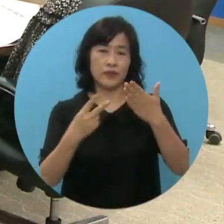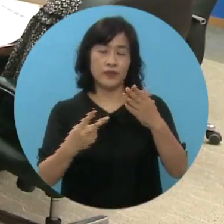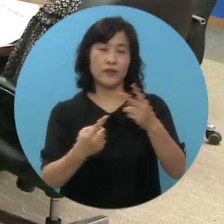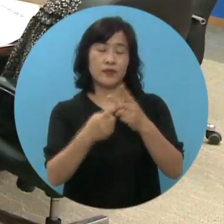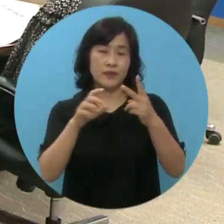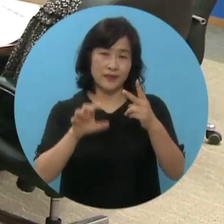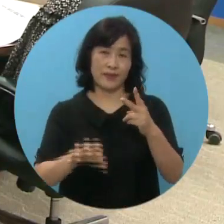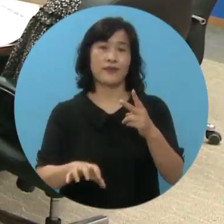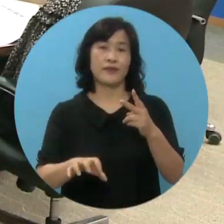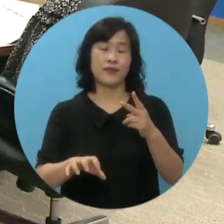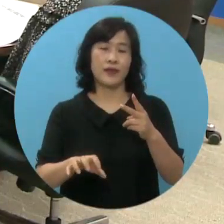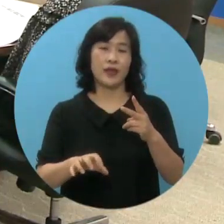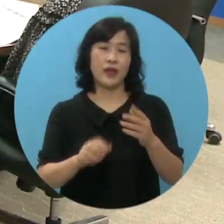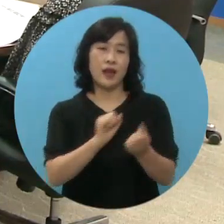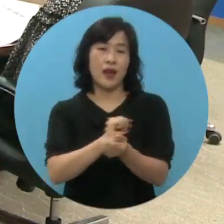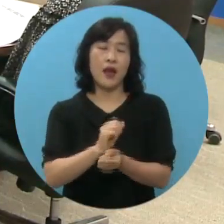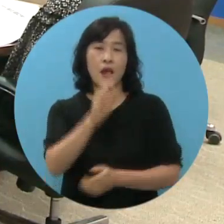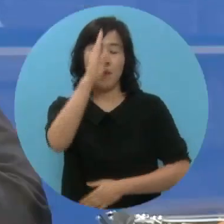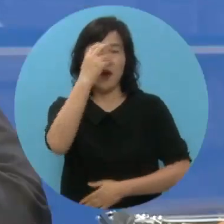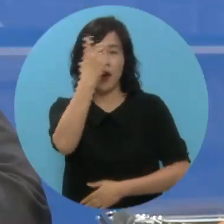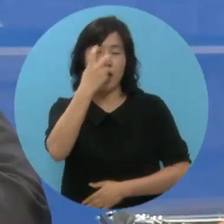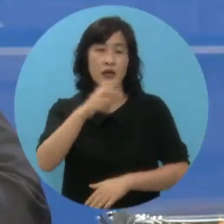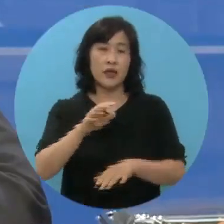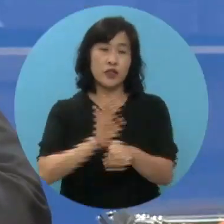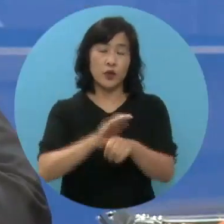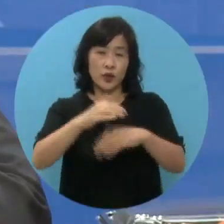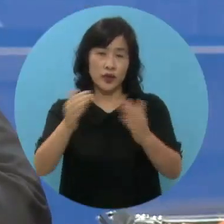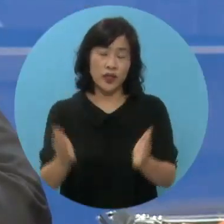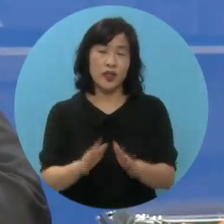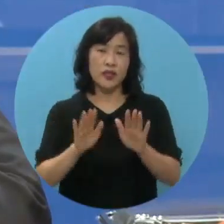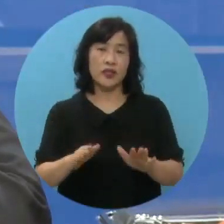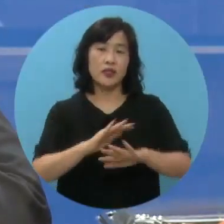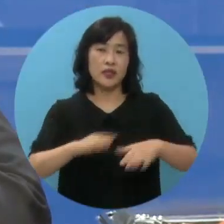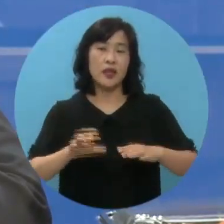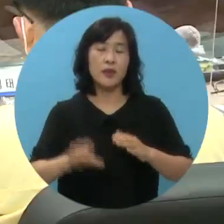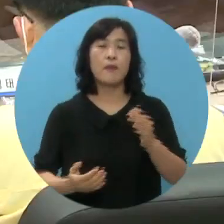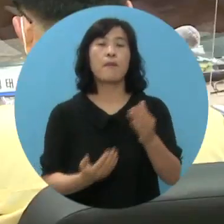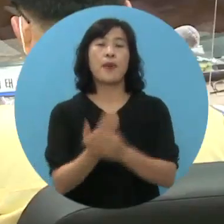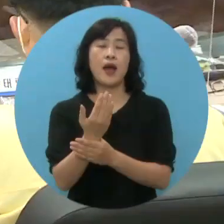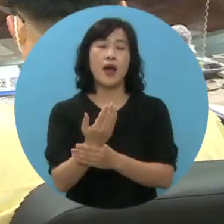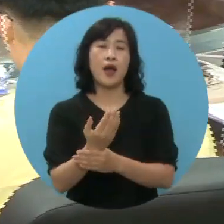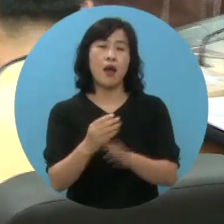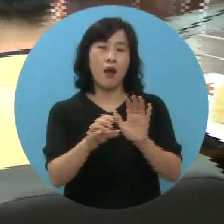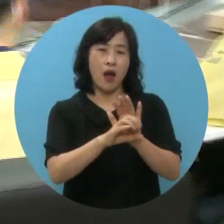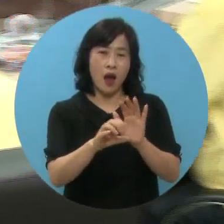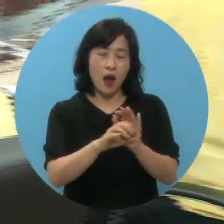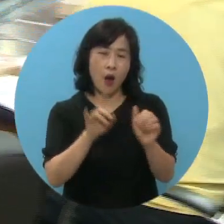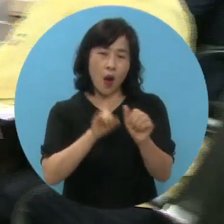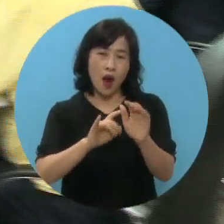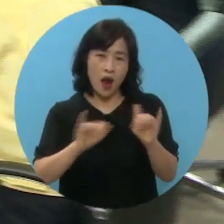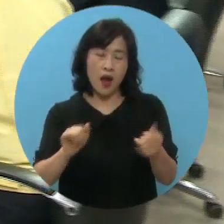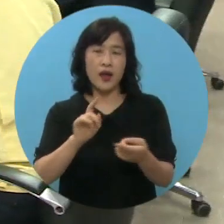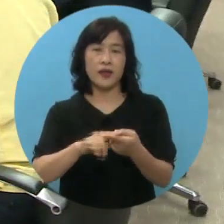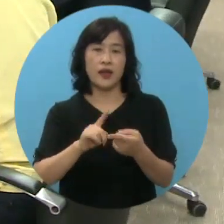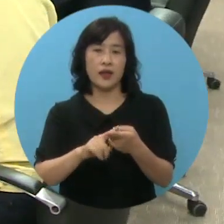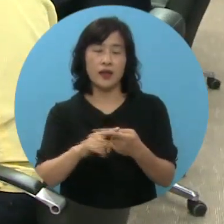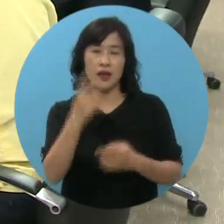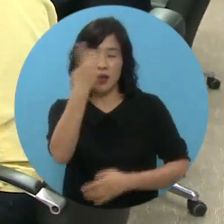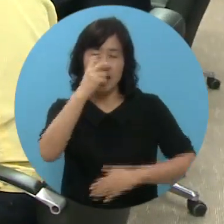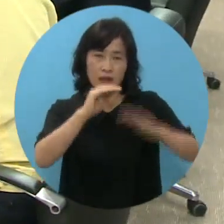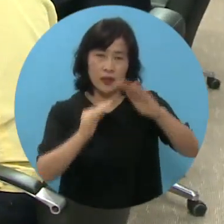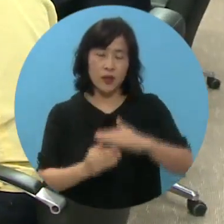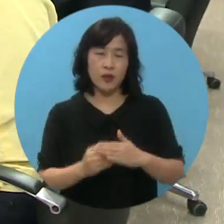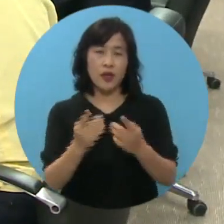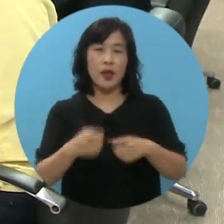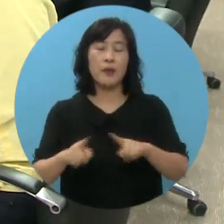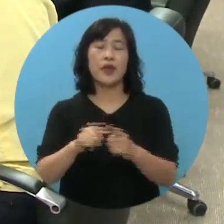2일 도청 정약용실에서 감염병 관리 지원단과 최근 전남에서 발생한 코로나19 확진자에 대한